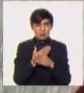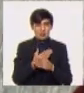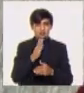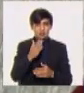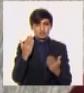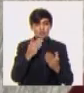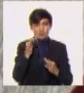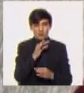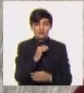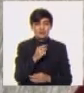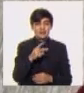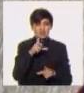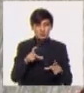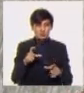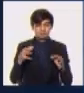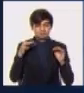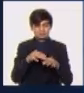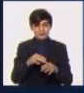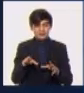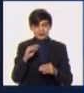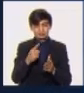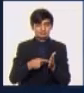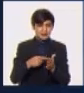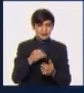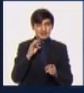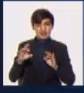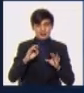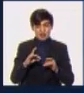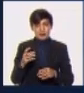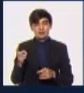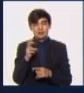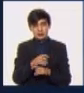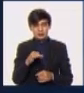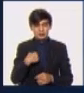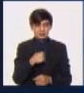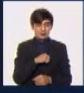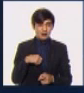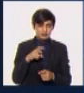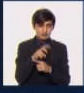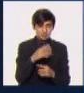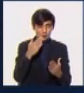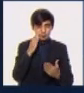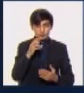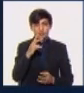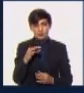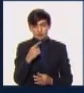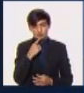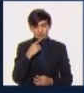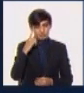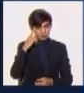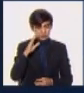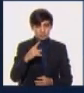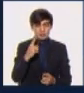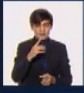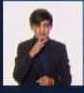чтобы привлечь зрителей в кино. Рекламировать, приходить, и сами будем ходить в кино. Но сложновато будет первое время,